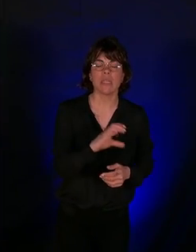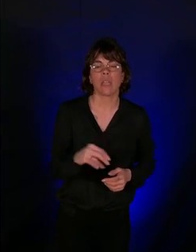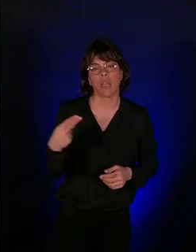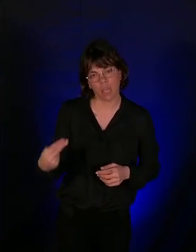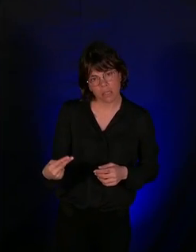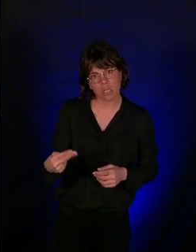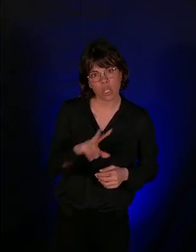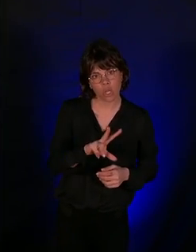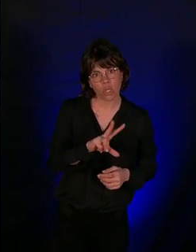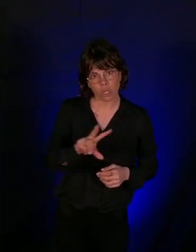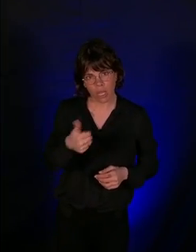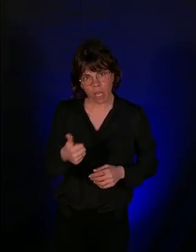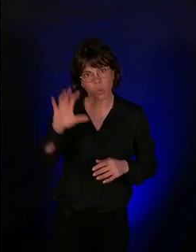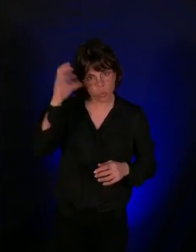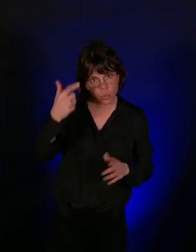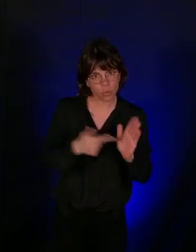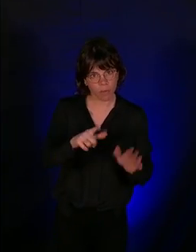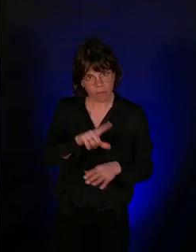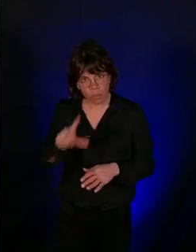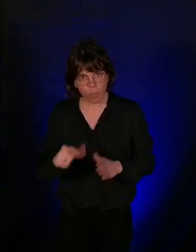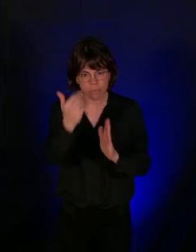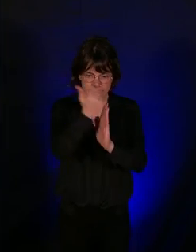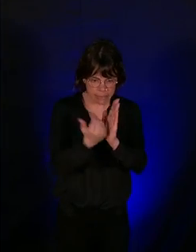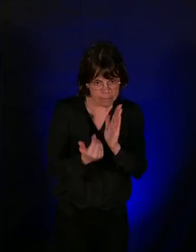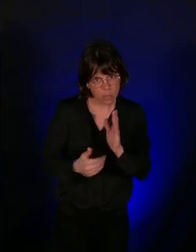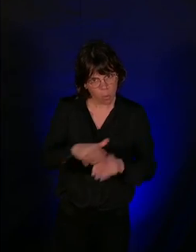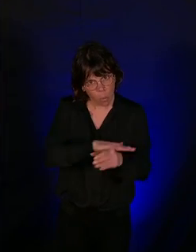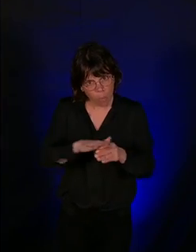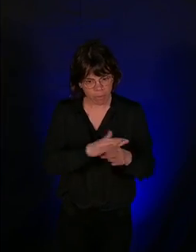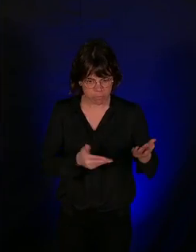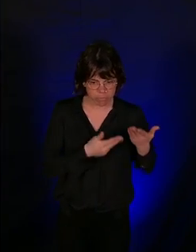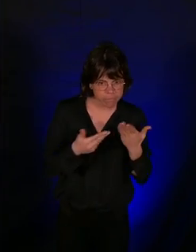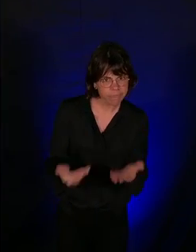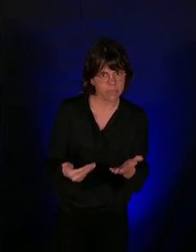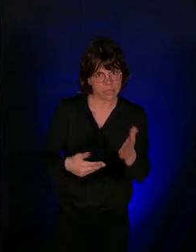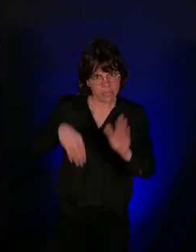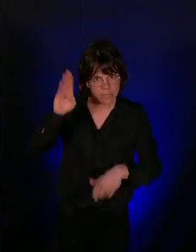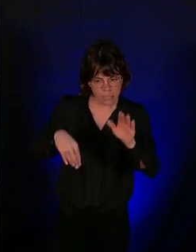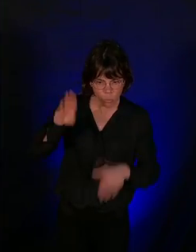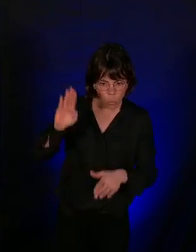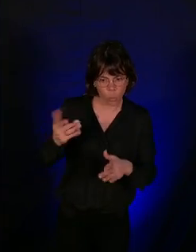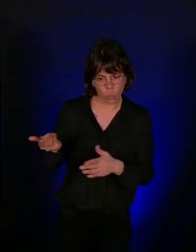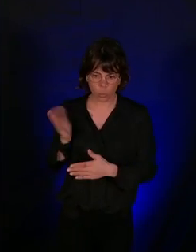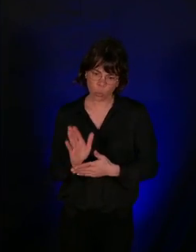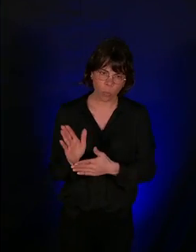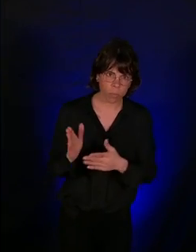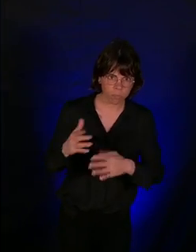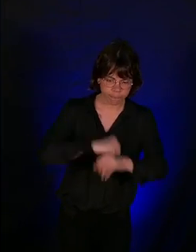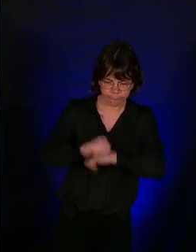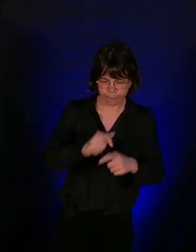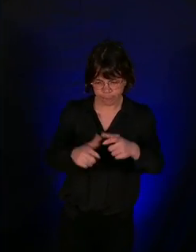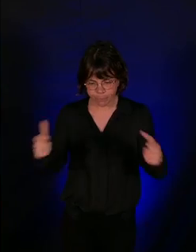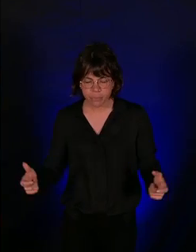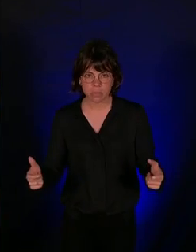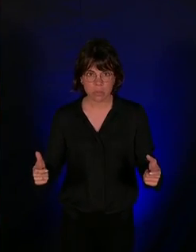30 et 31 août 2022 a validé la liste complète des mises à disposition des candidatures présentées par les organisations